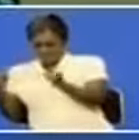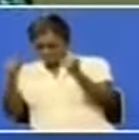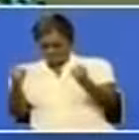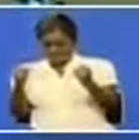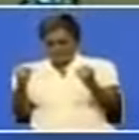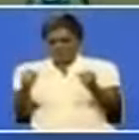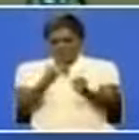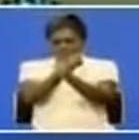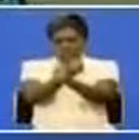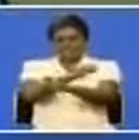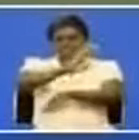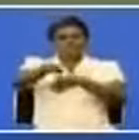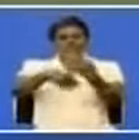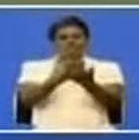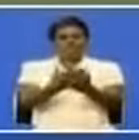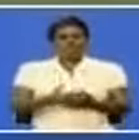ange.